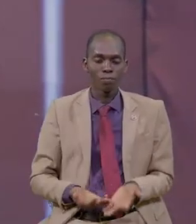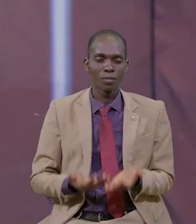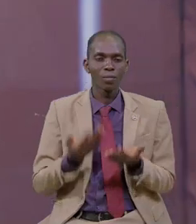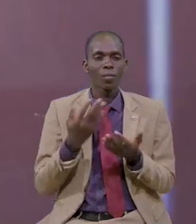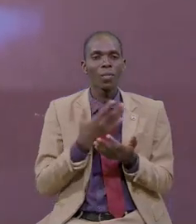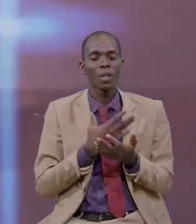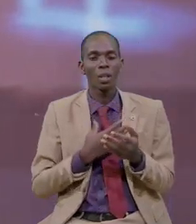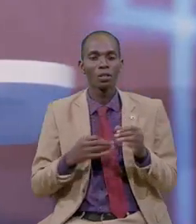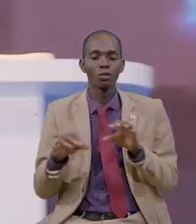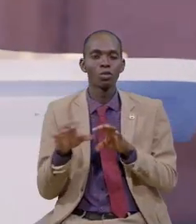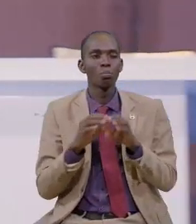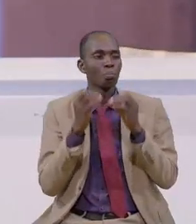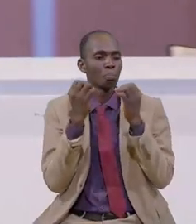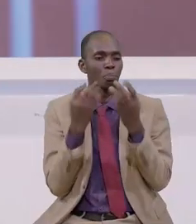feront